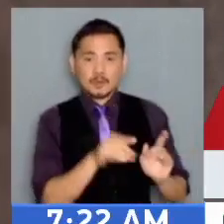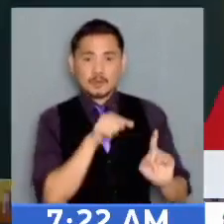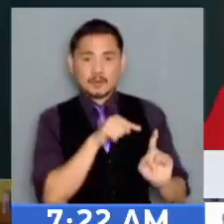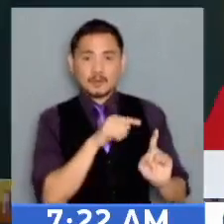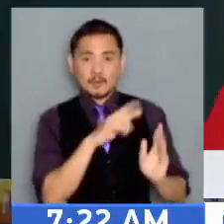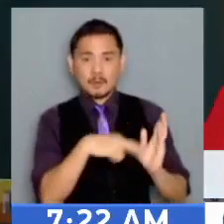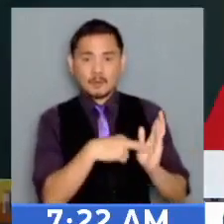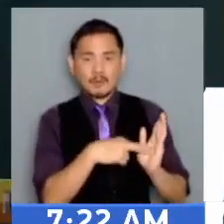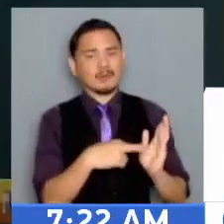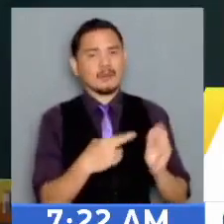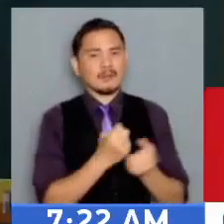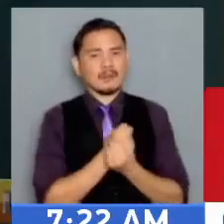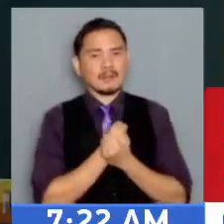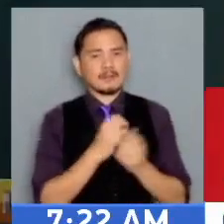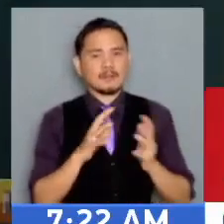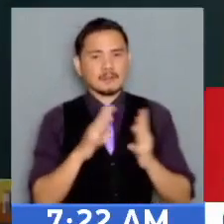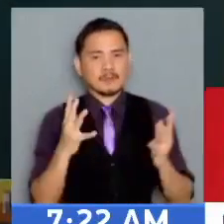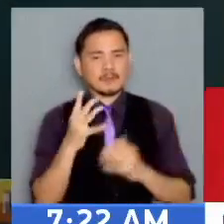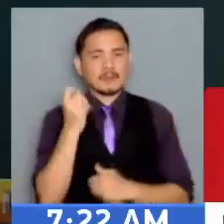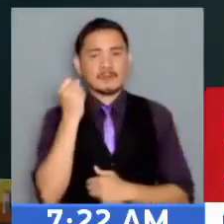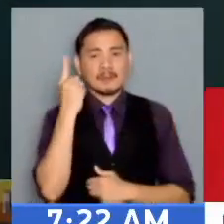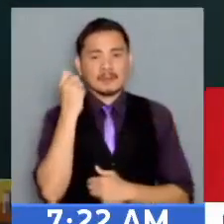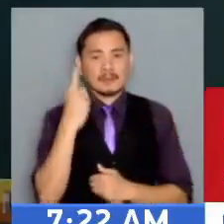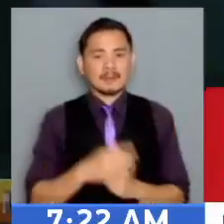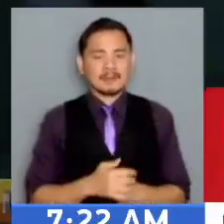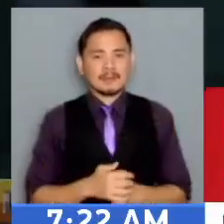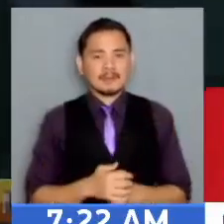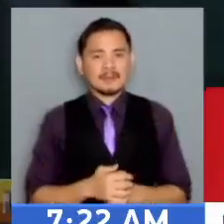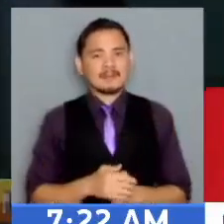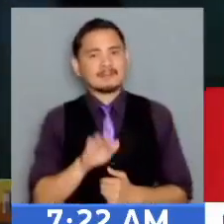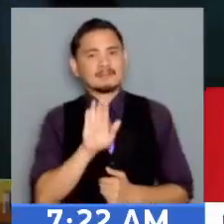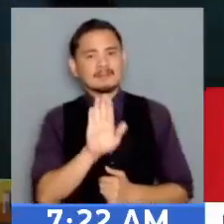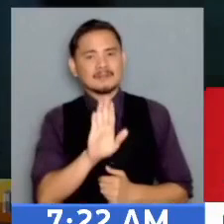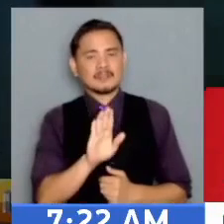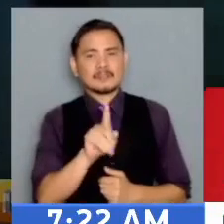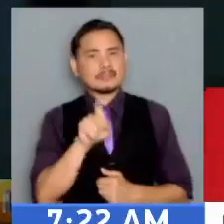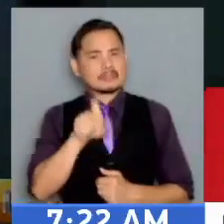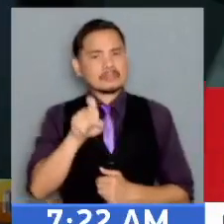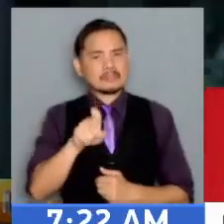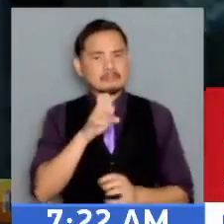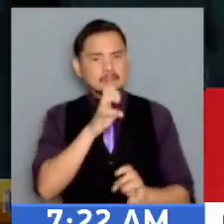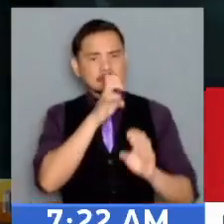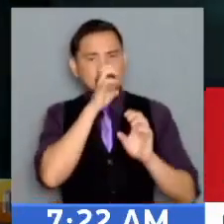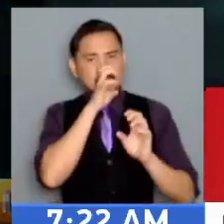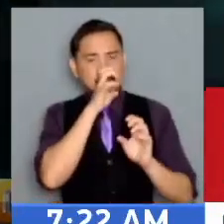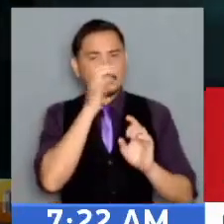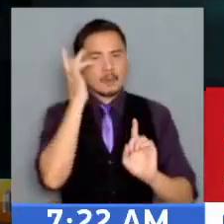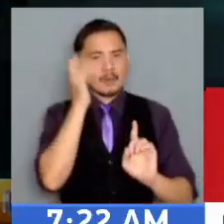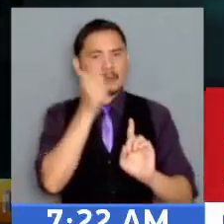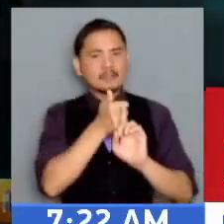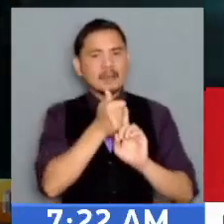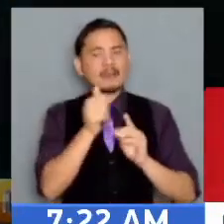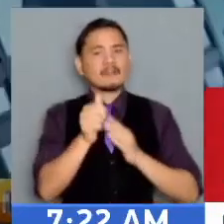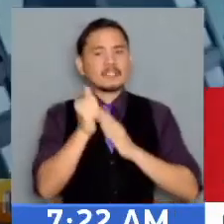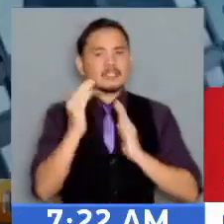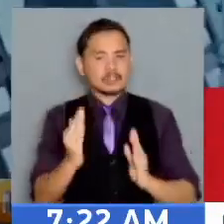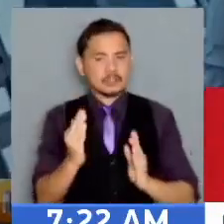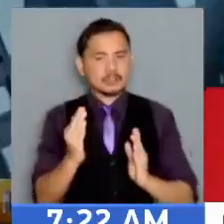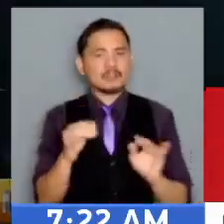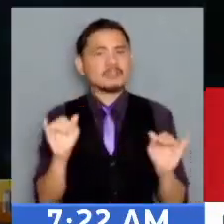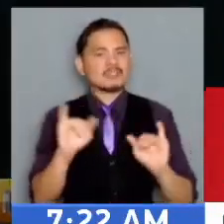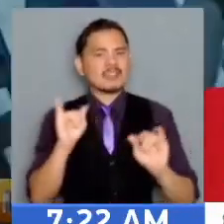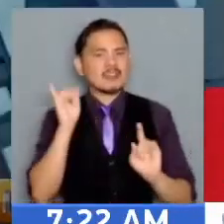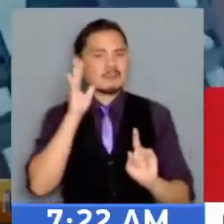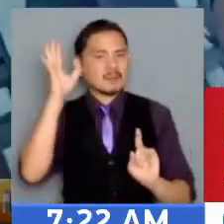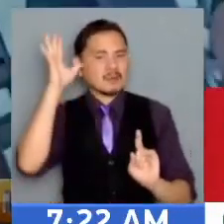siya. Dahil leader siya, kailangan niya maging matigas dahil siya yung tumatay yung parents sa dalawang niyang kapatid. Mahirap yung buhay